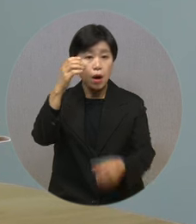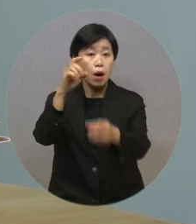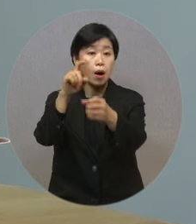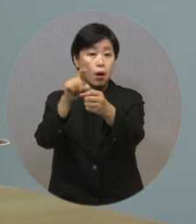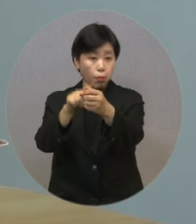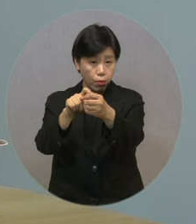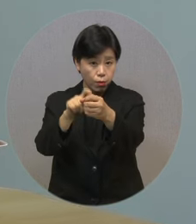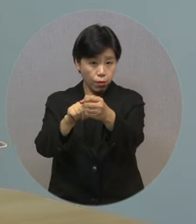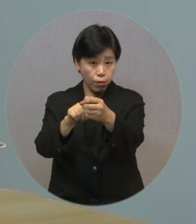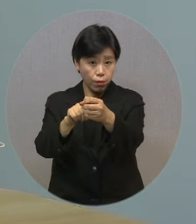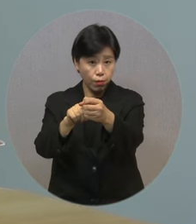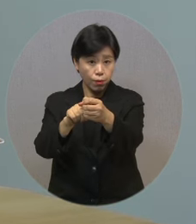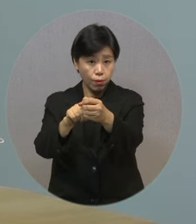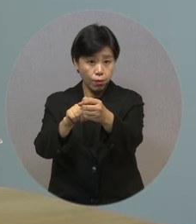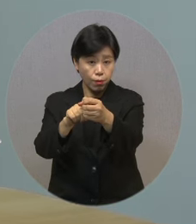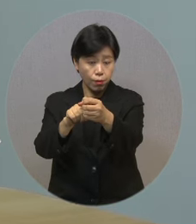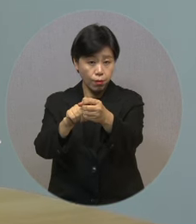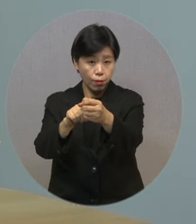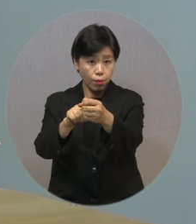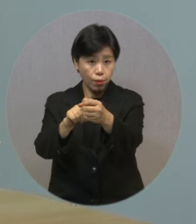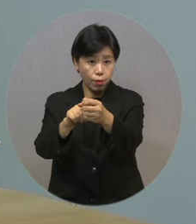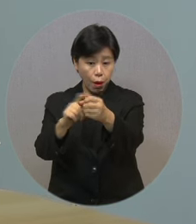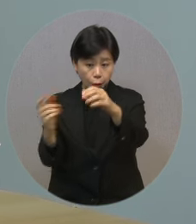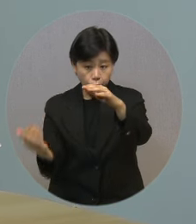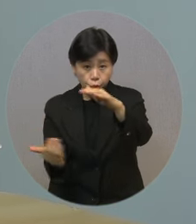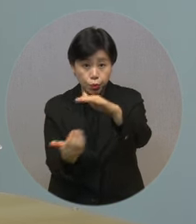성공의 목표로